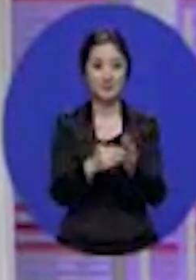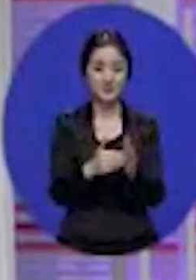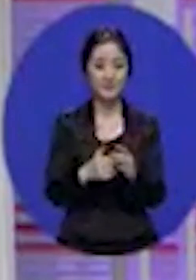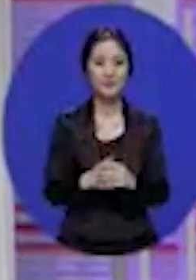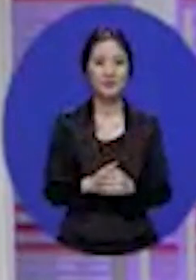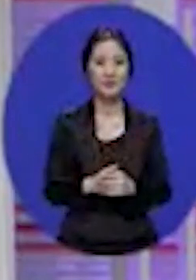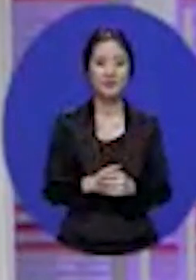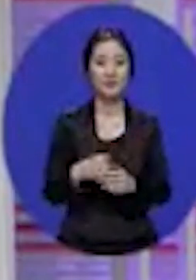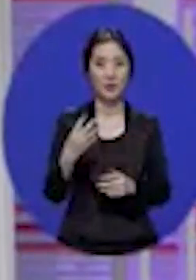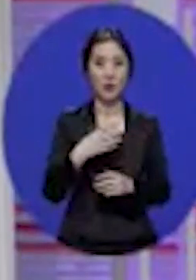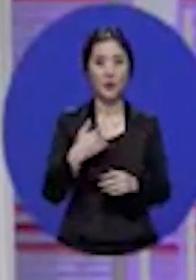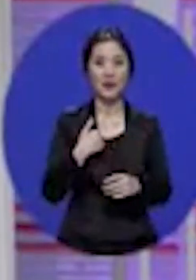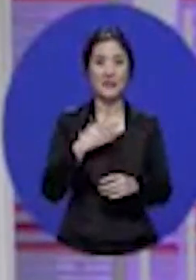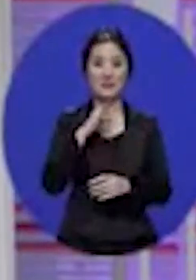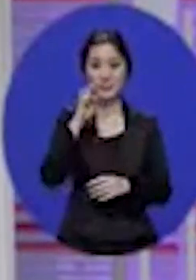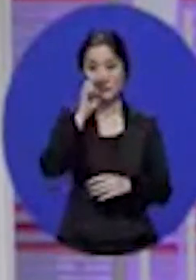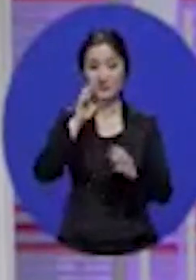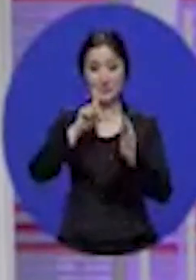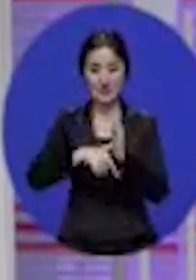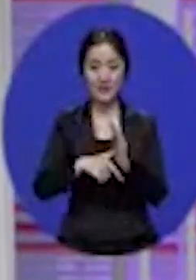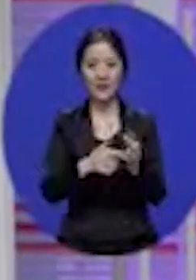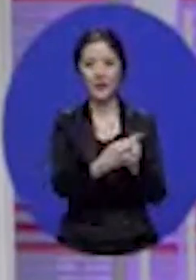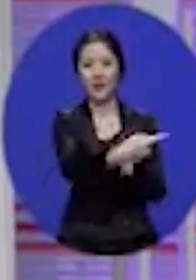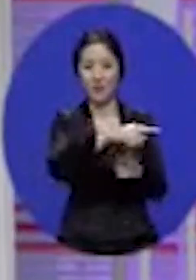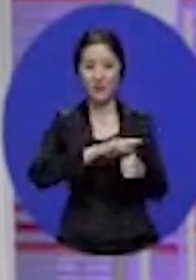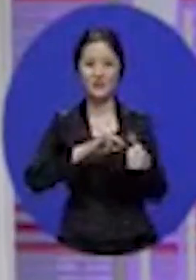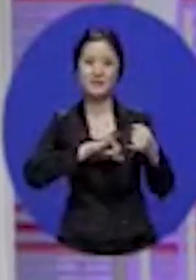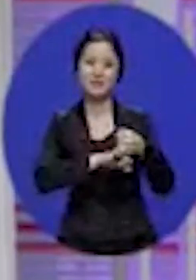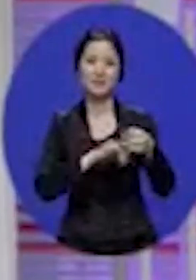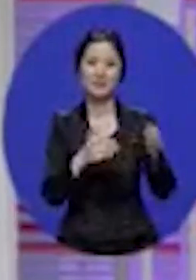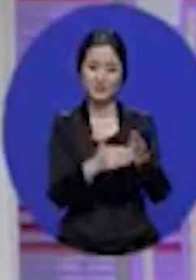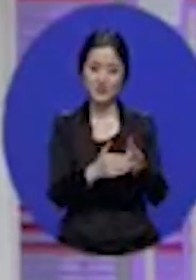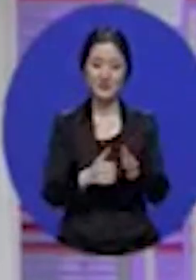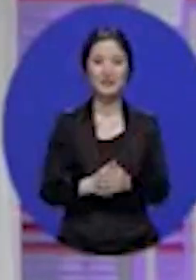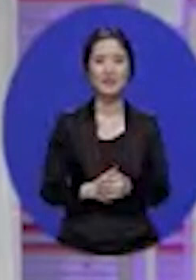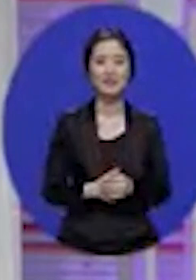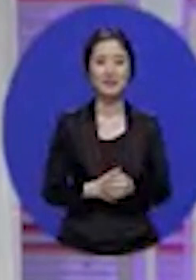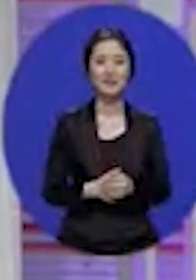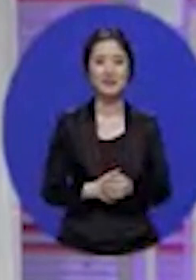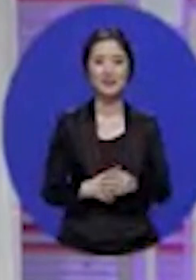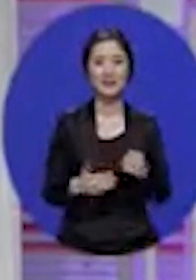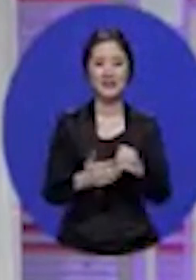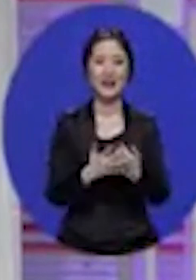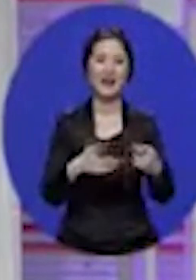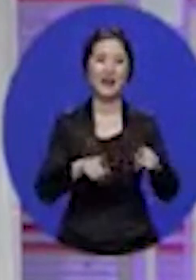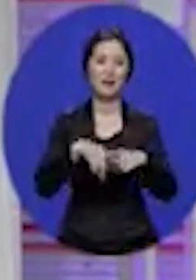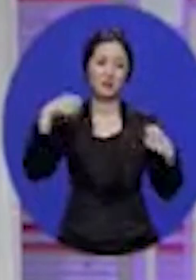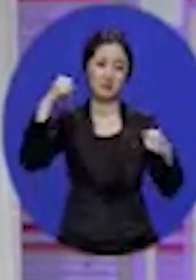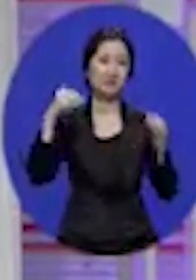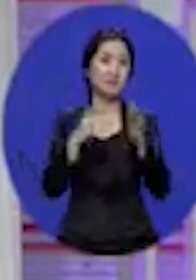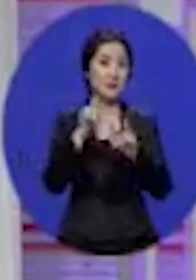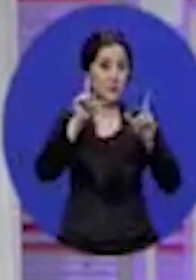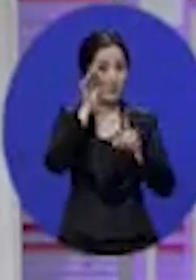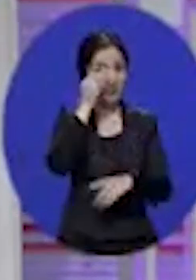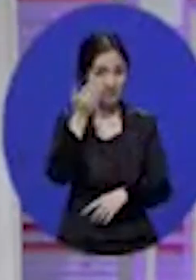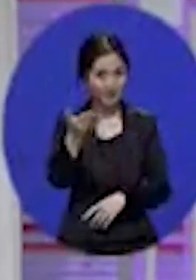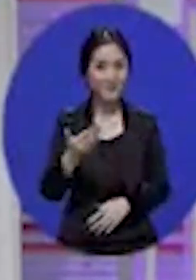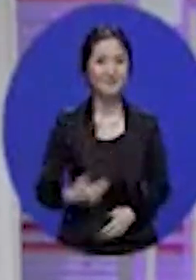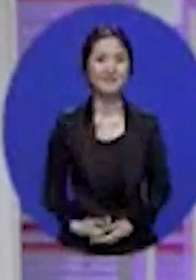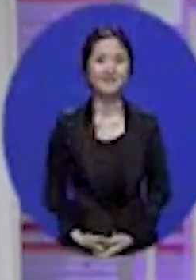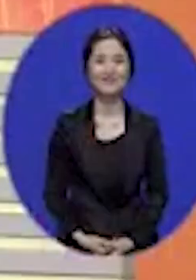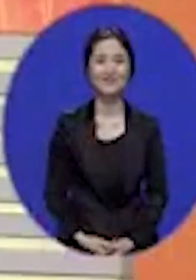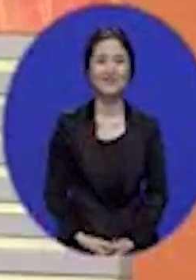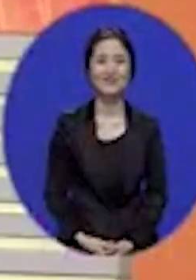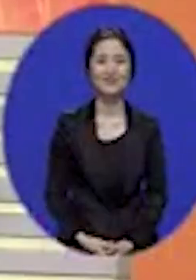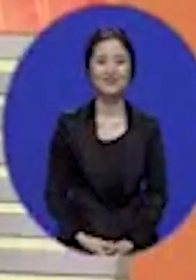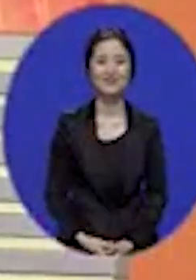때 등장하기로 했어요. 네. 그래서 또 이 박사 흉내로 또 돌풍을 제가 일으켰습니다. 그 동영상도 준비했거든요.